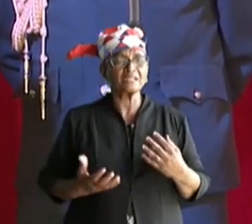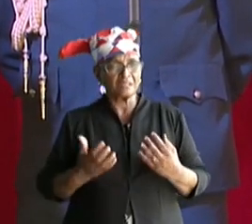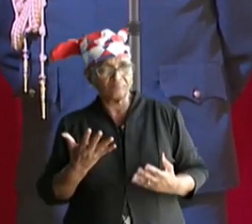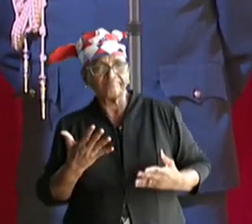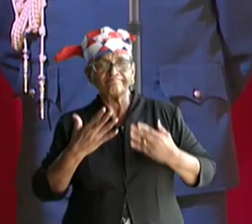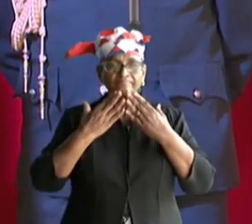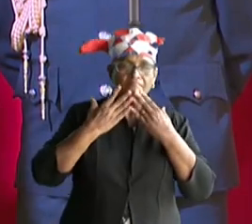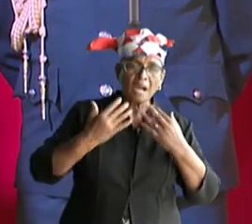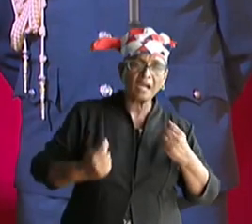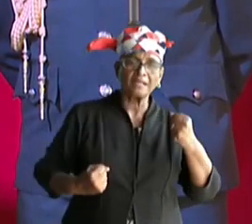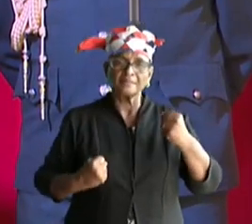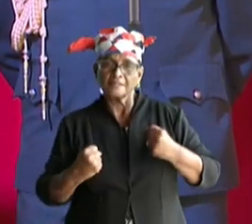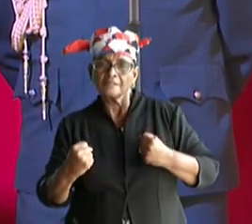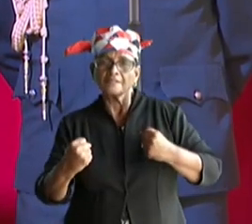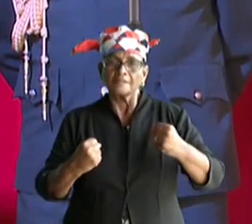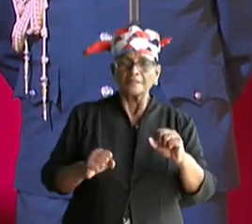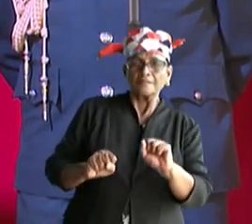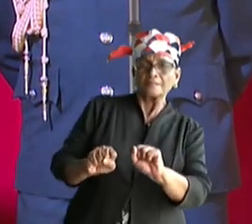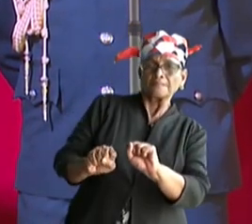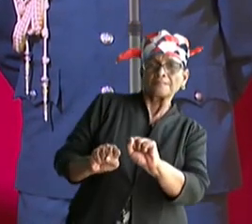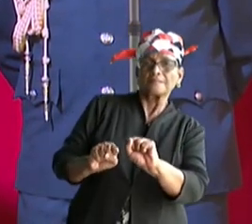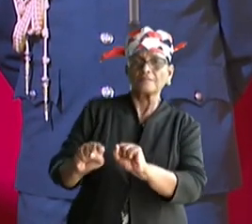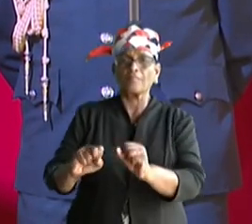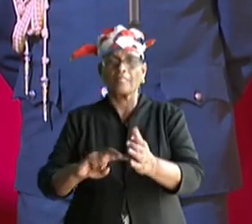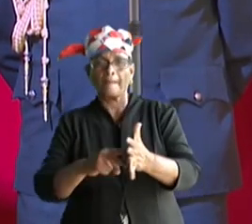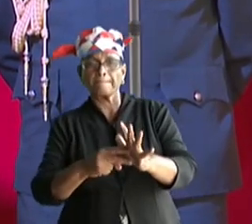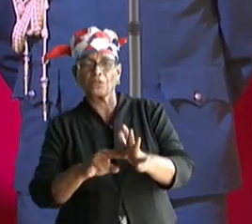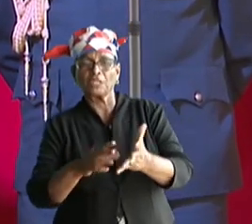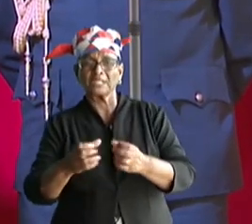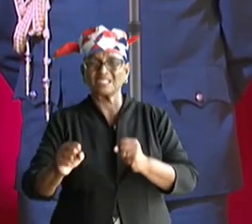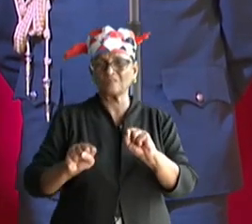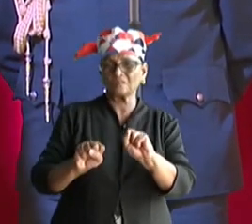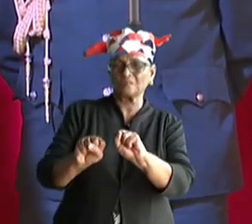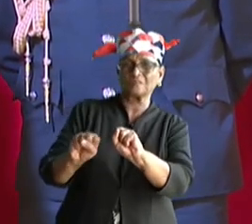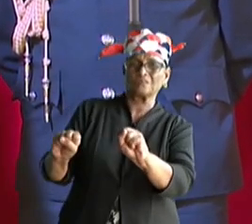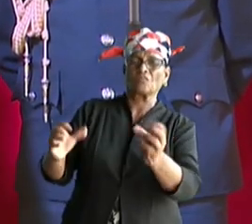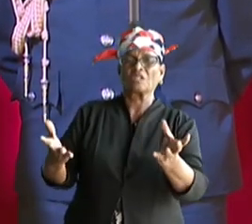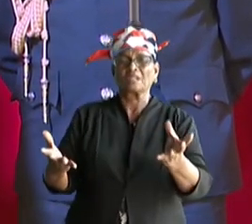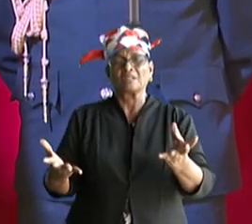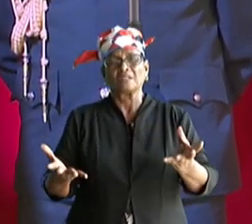we ondanks alle tegenwerking en politieke spelletjes die er worden